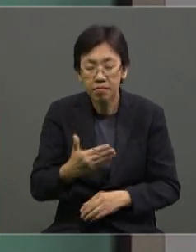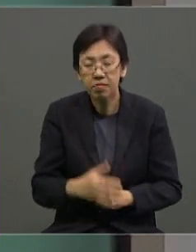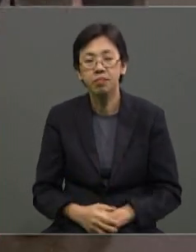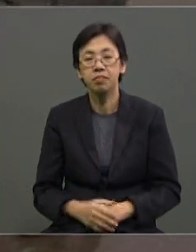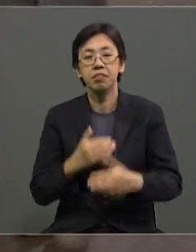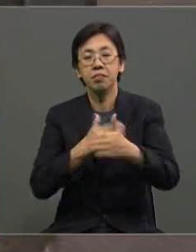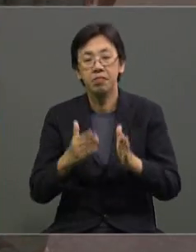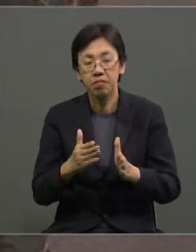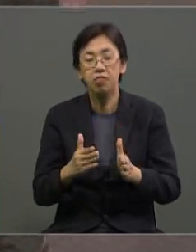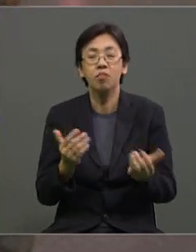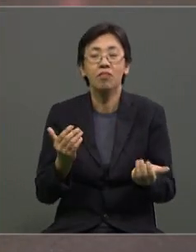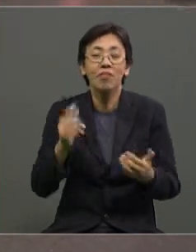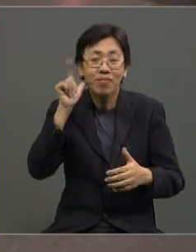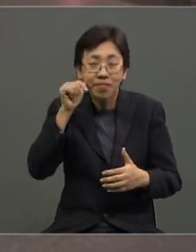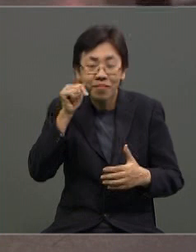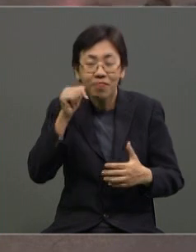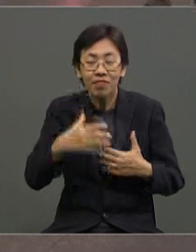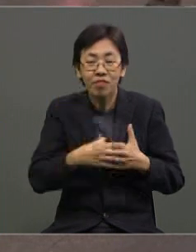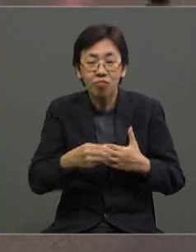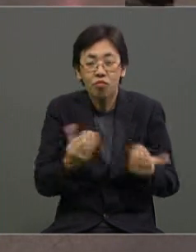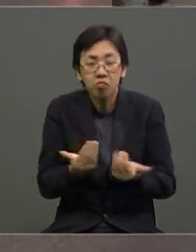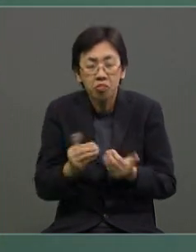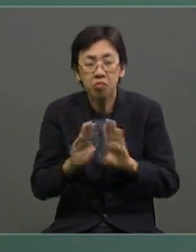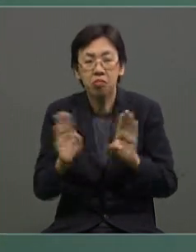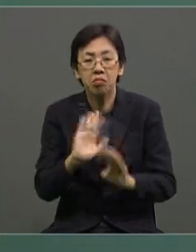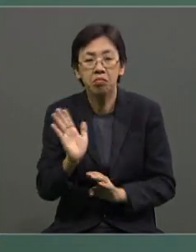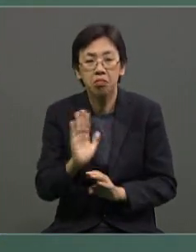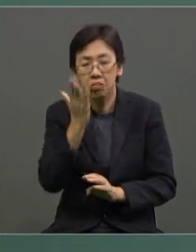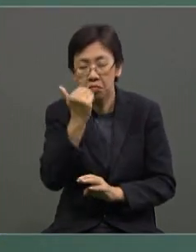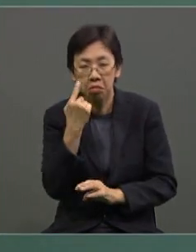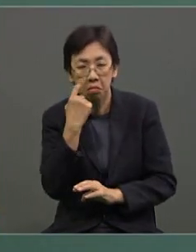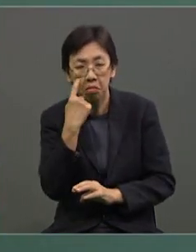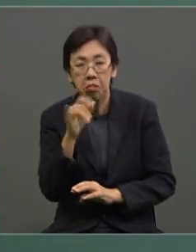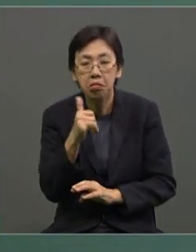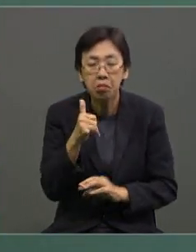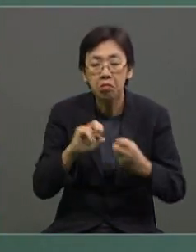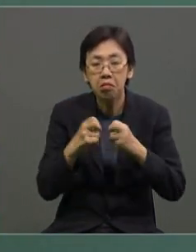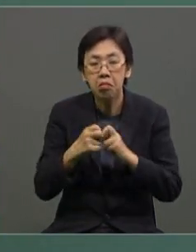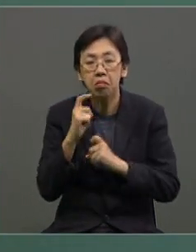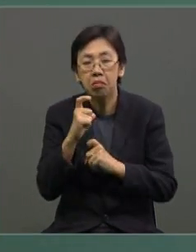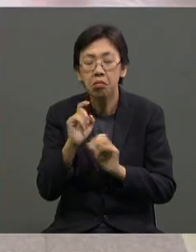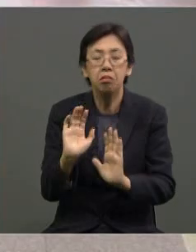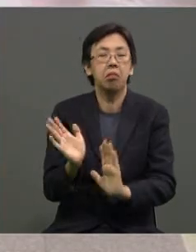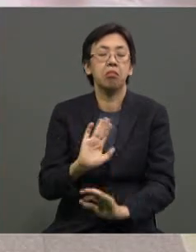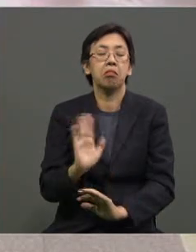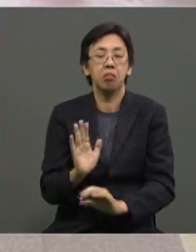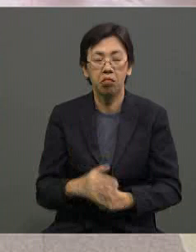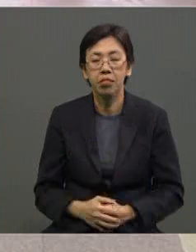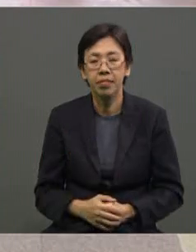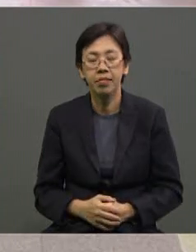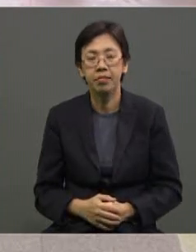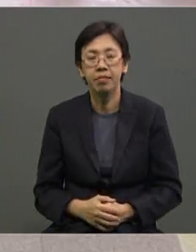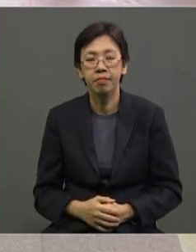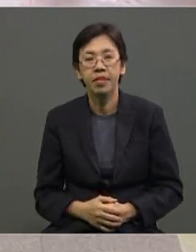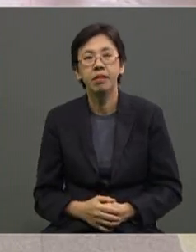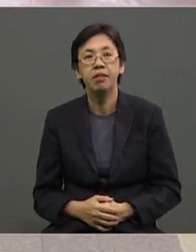ส่วนห้องให้นมบุตรที่ไม่ได้เปิดตลอดเพราะเป็นจุดรับตาอาจจะเกิดปัญหาอาชญากรรมขึ้นได้นะคะ คือเขาบอกว่า